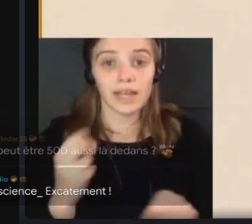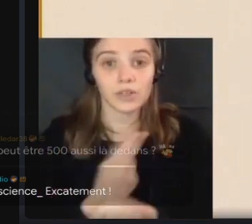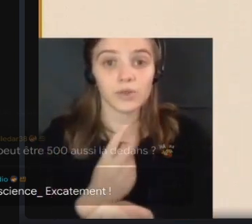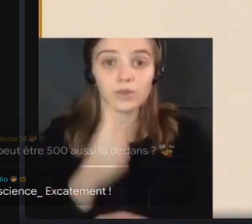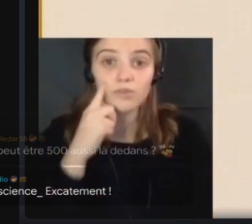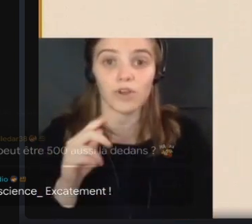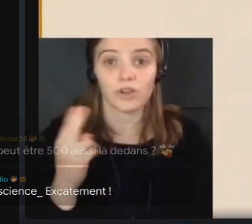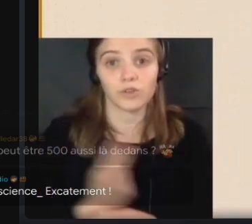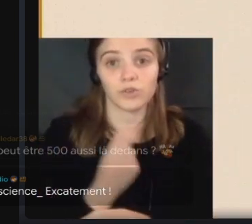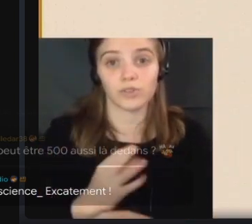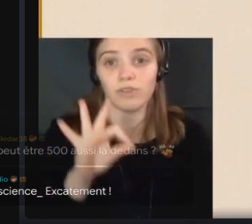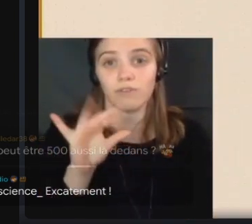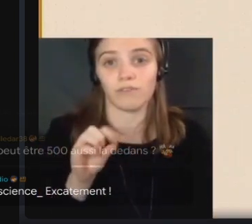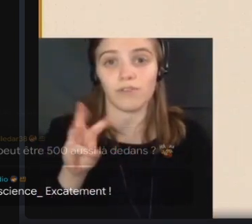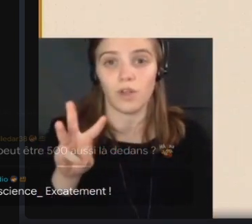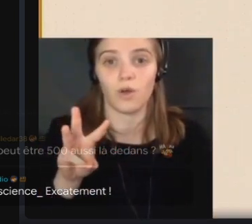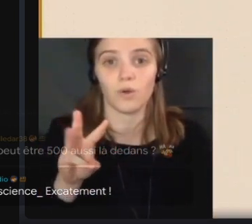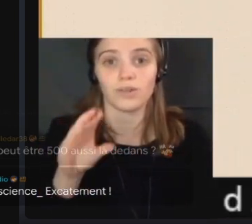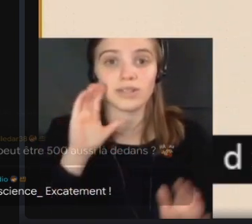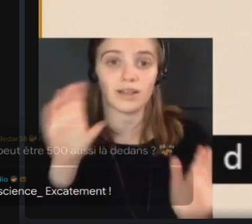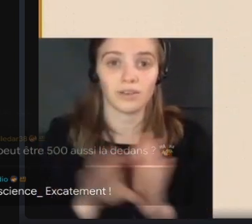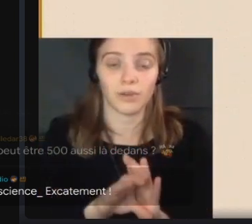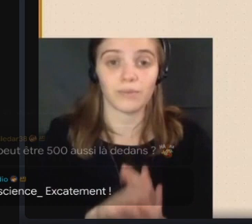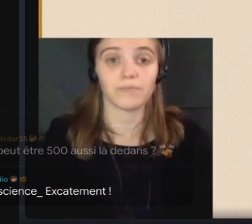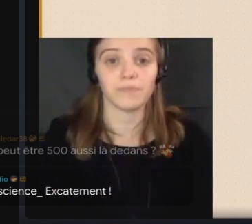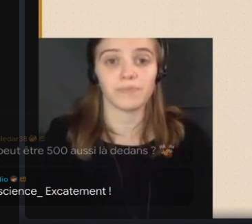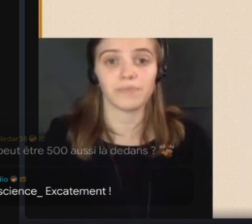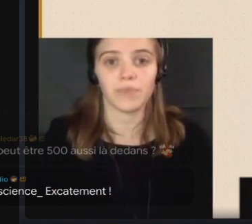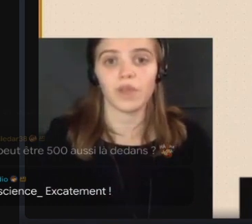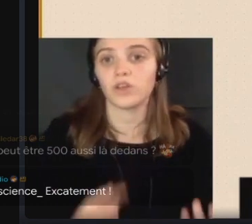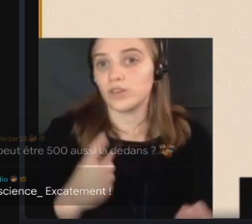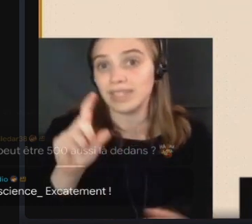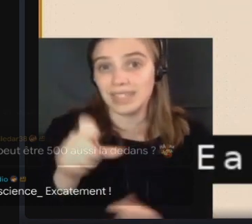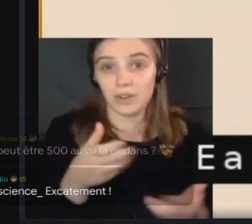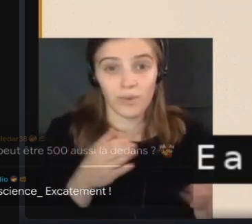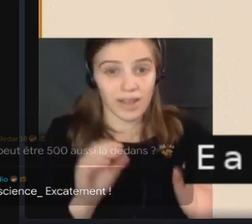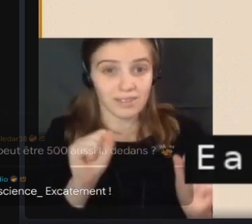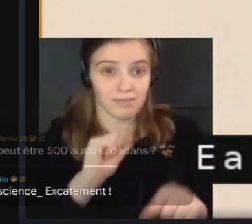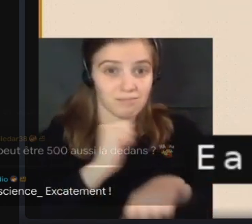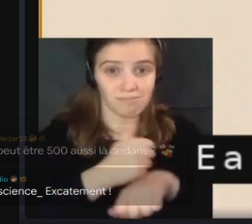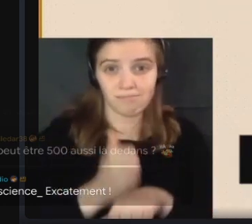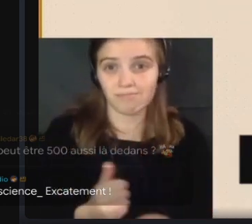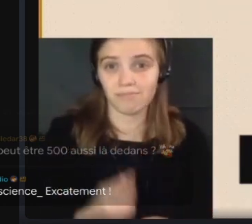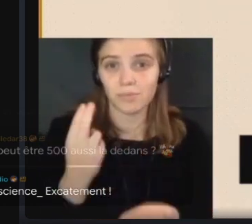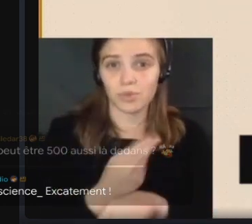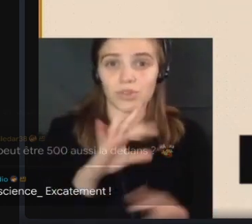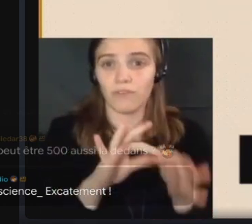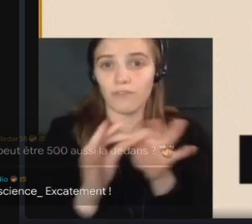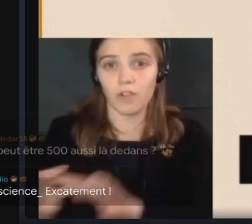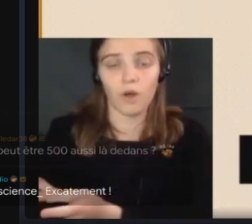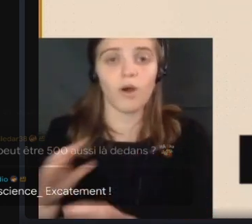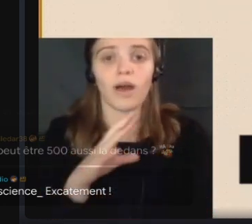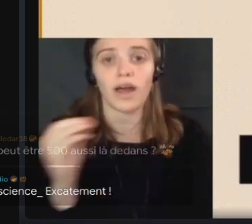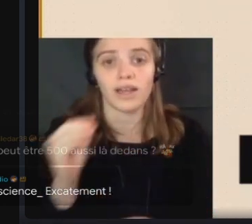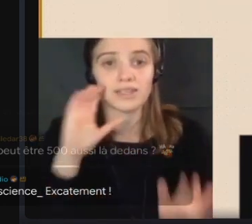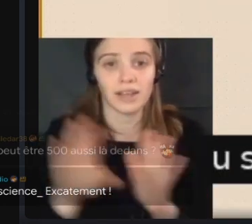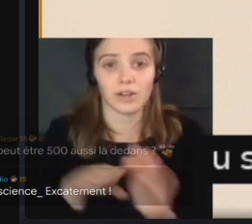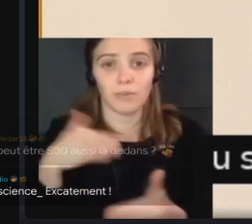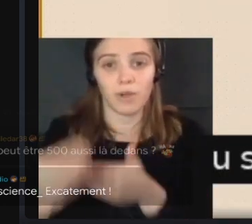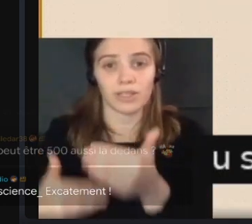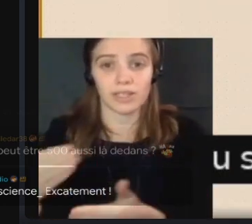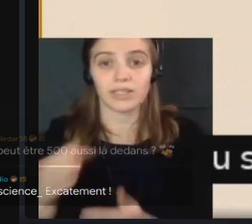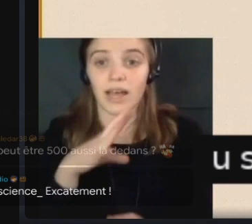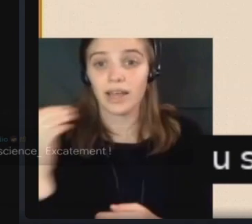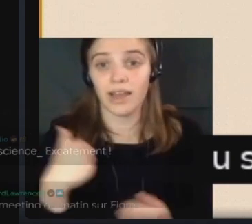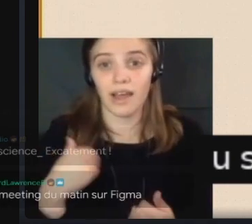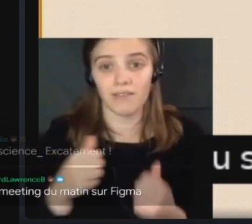And early in the design process, you really Non. need a way to map out user flows, Ah, ils ont fait un user flow. processes, and underlying architectures. J'avais une appli